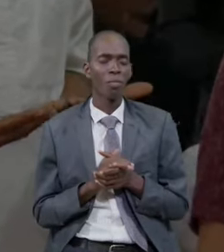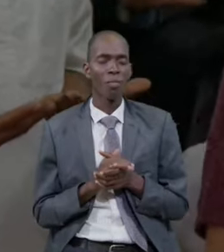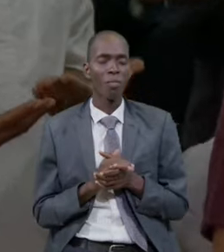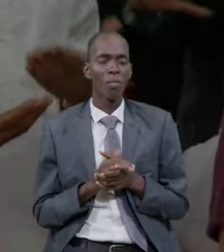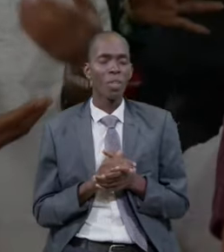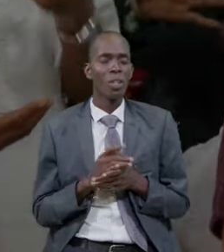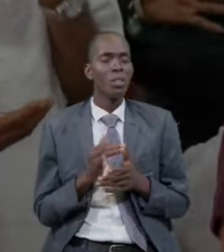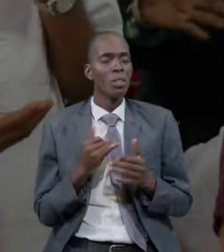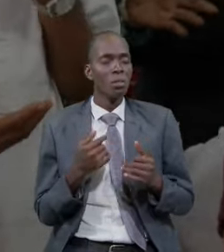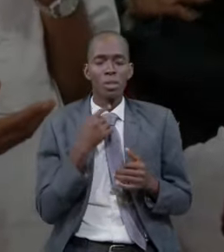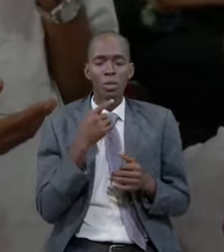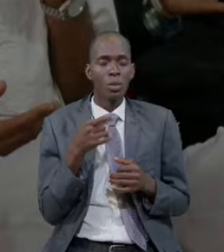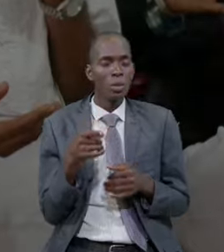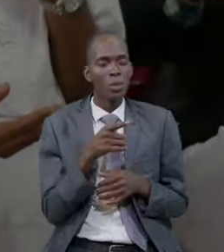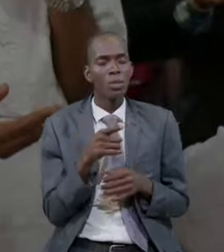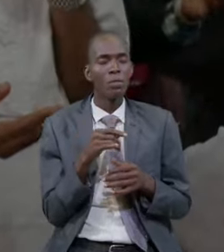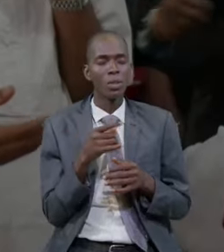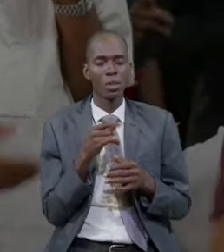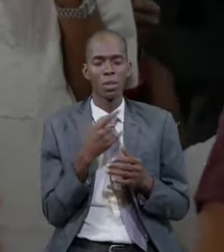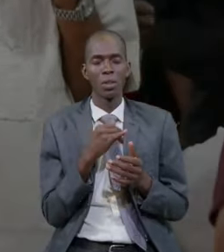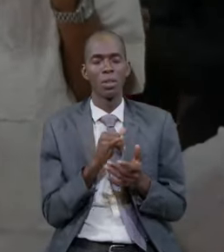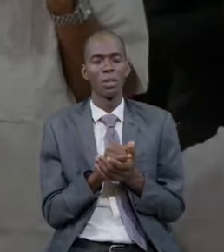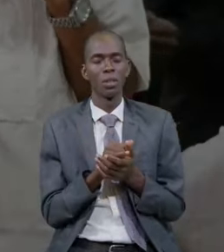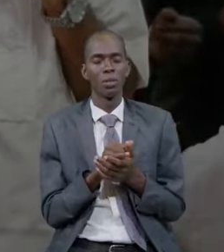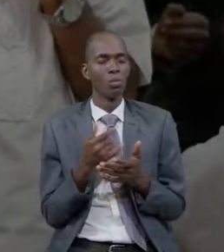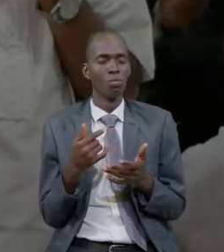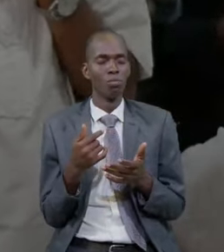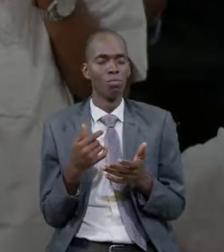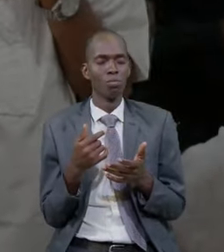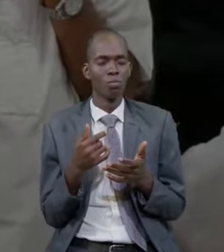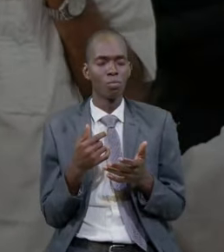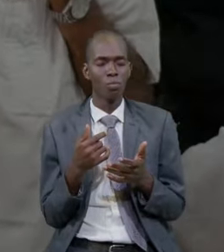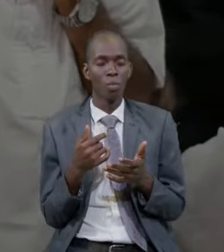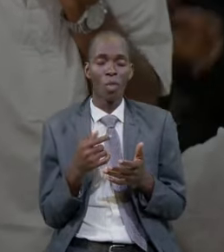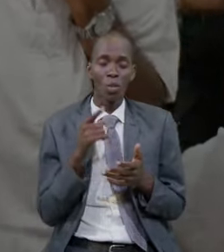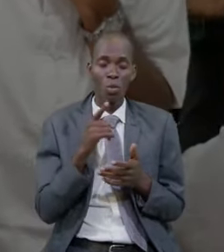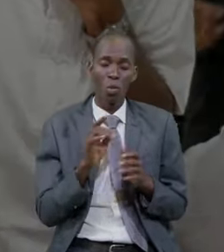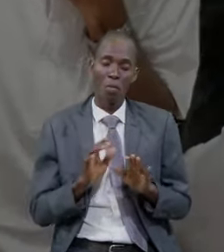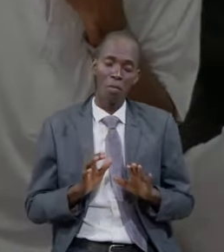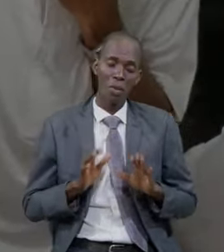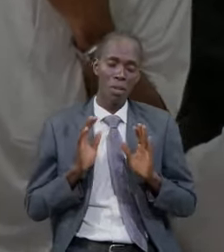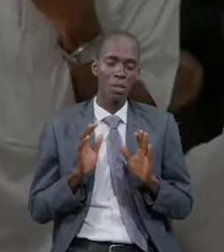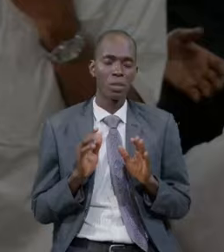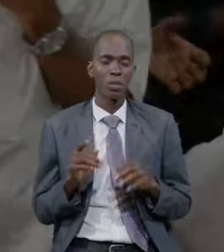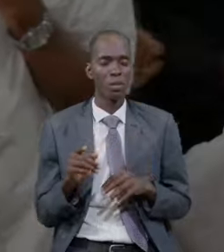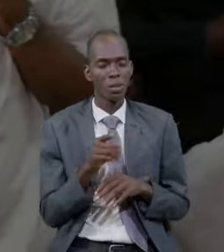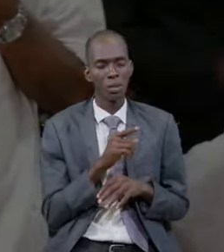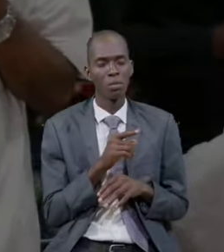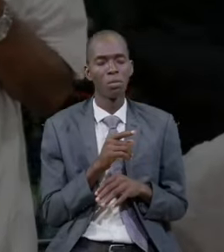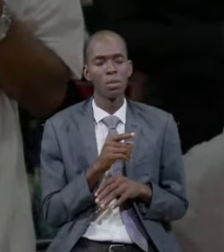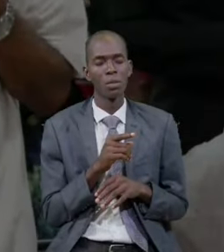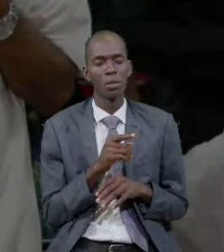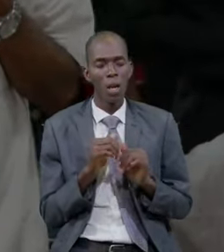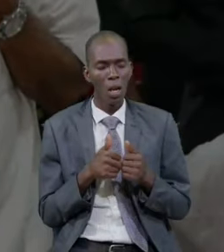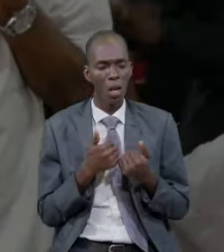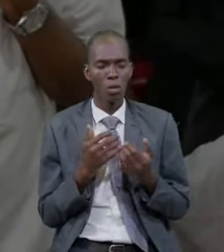viennent détruire, dérober, tuer, toi tu crains. Comment veux-tu